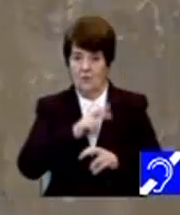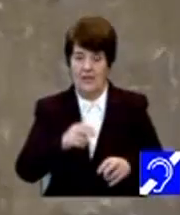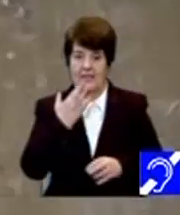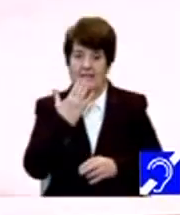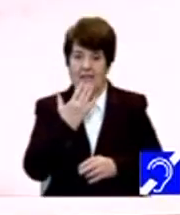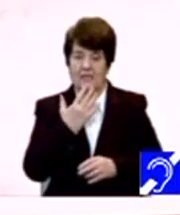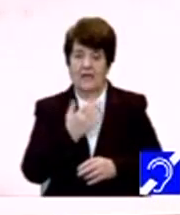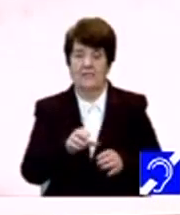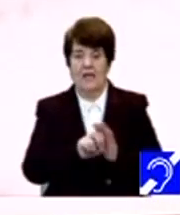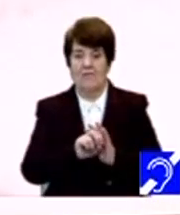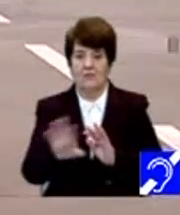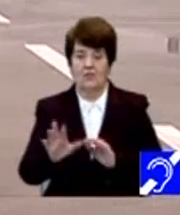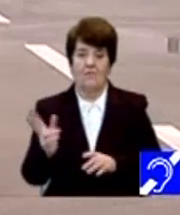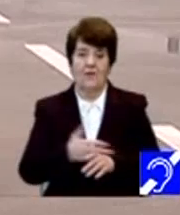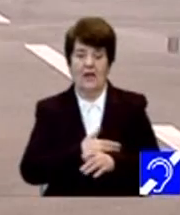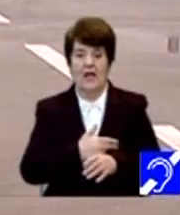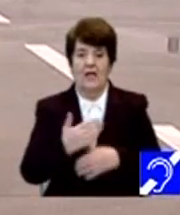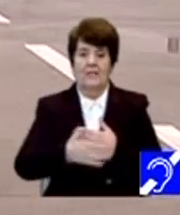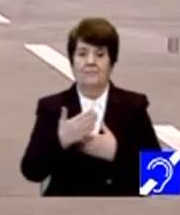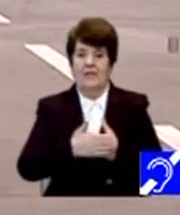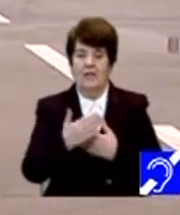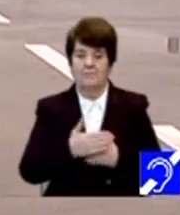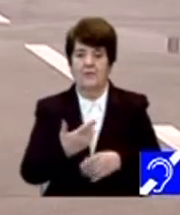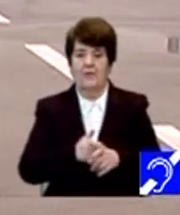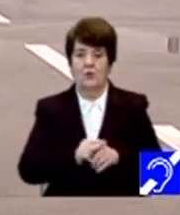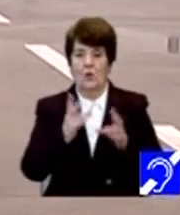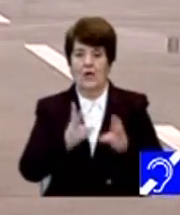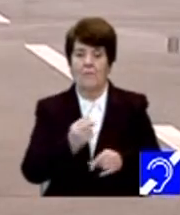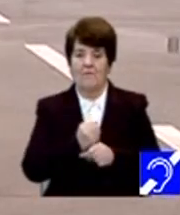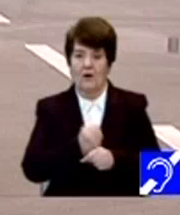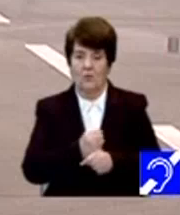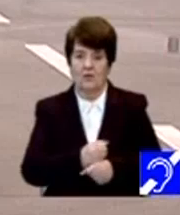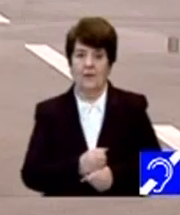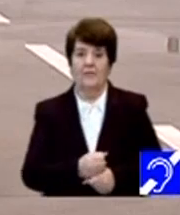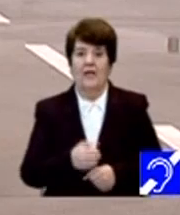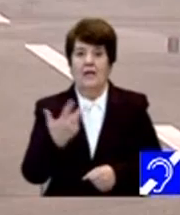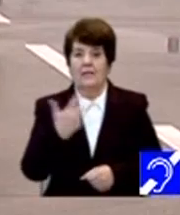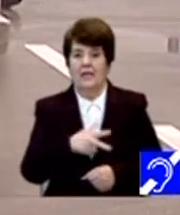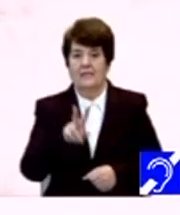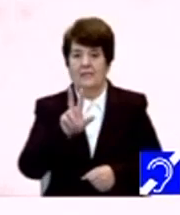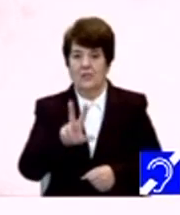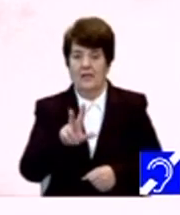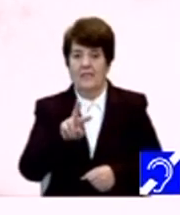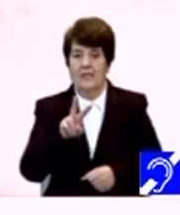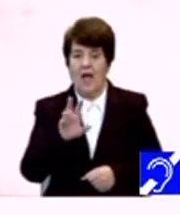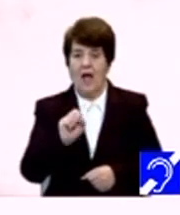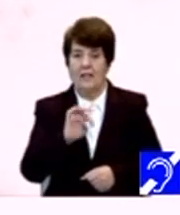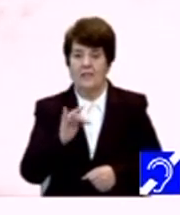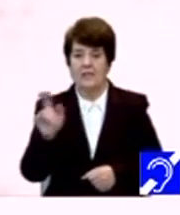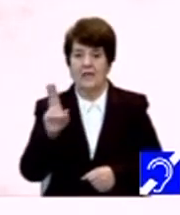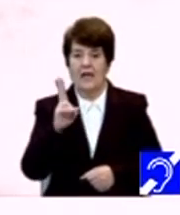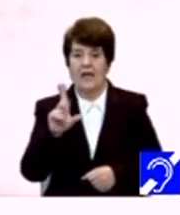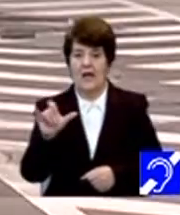căutare internațională după ce a evadat fără să-și spășească pedapsa pentru crima comisă. Infractorul are 33 de ani și este din